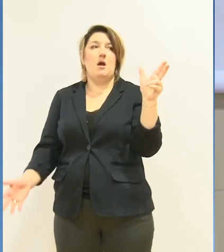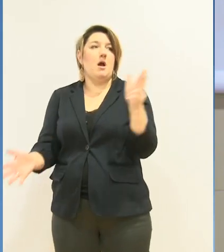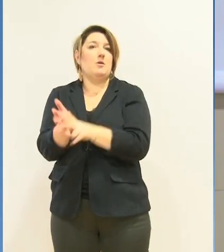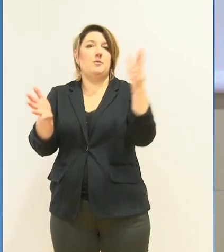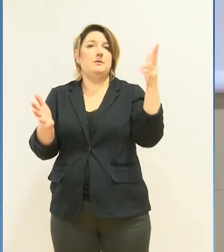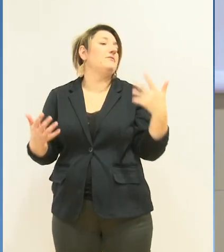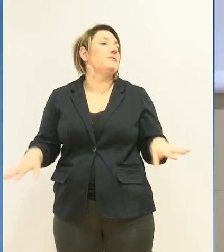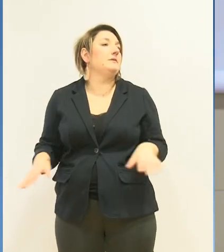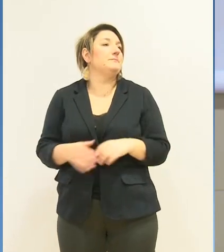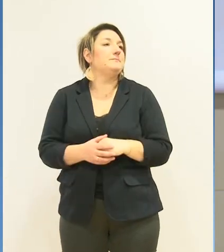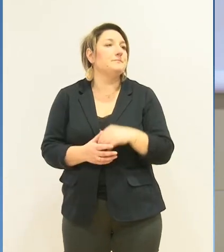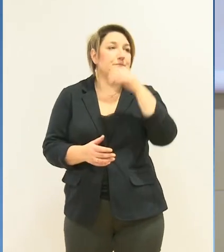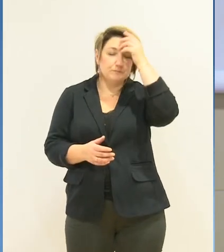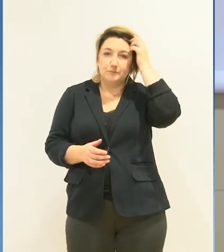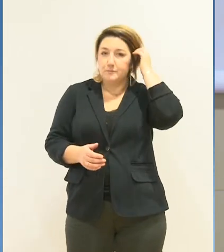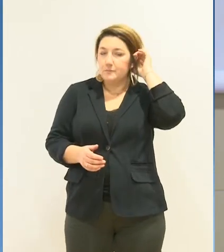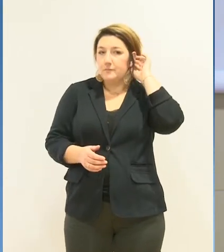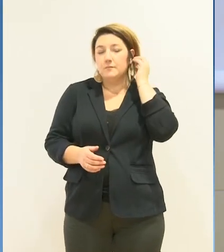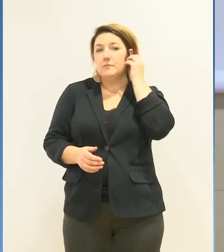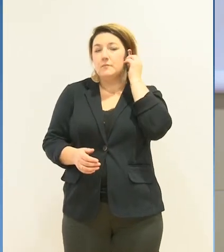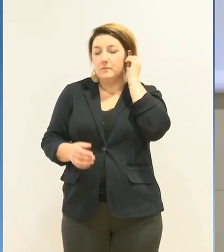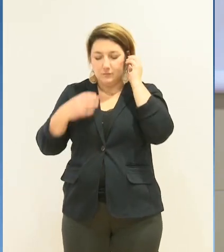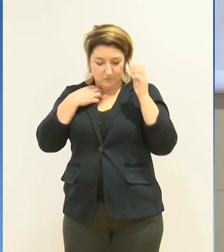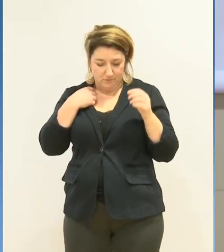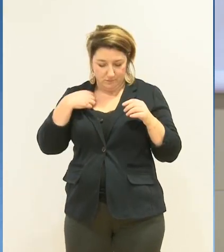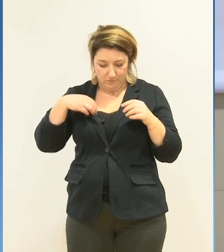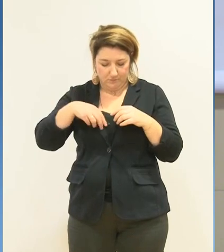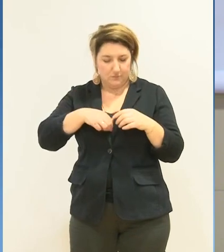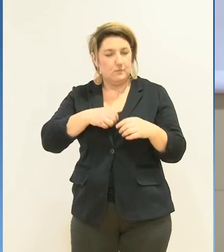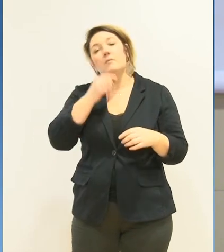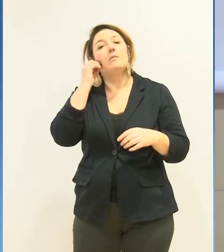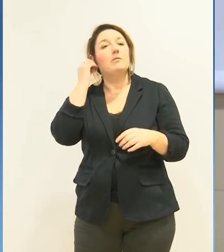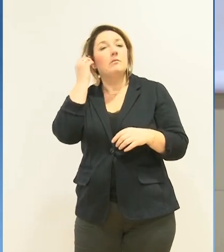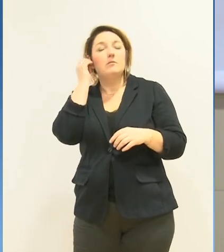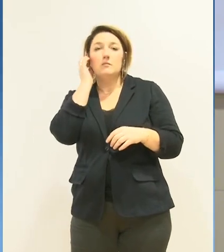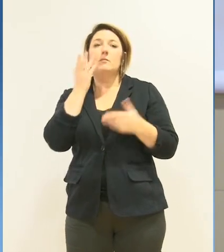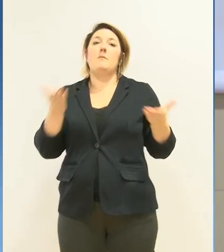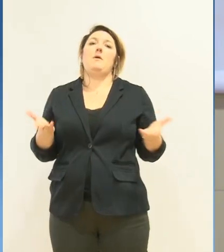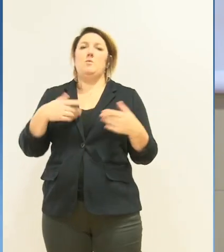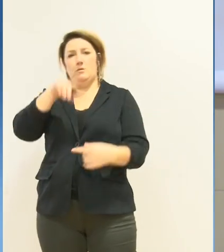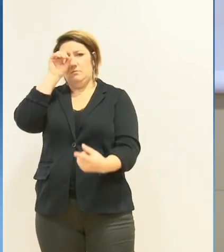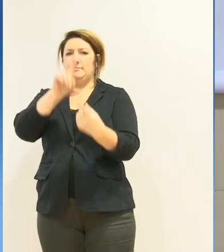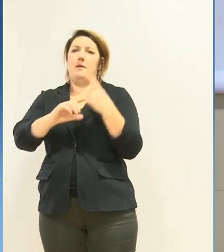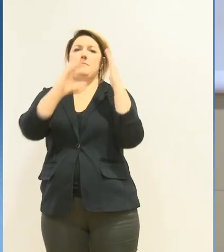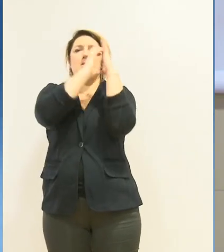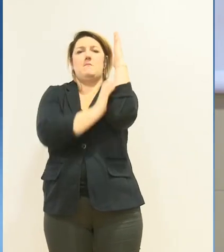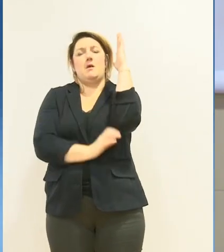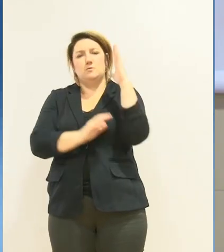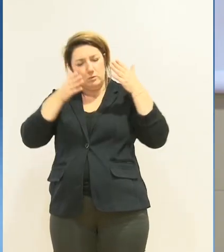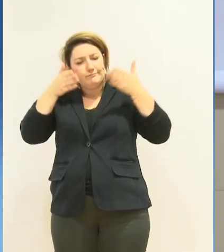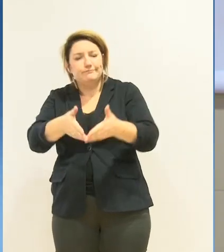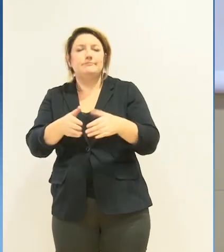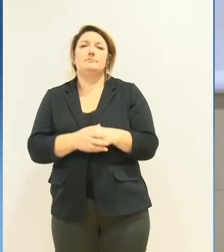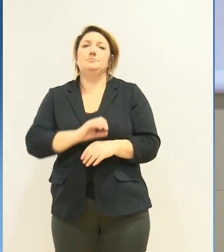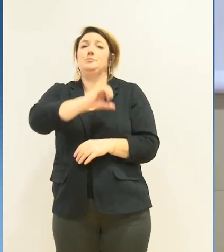et nous abordons donc les délibérations la première est le rendu actes y at il des questions